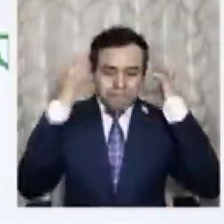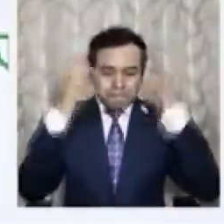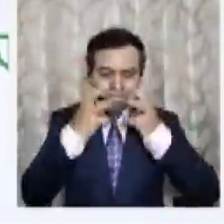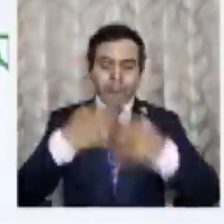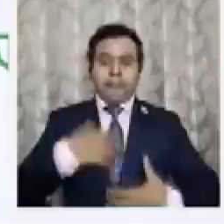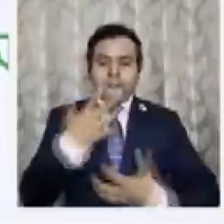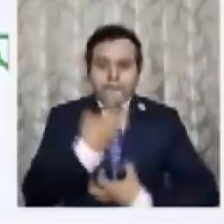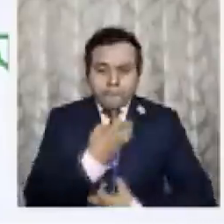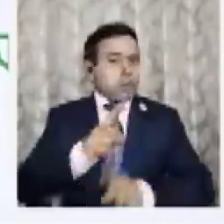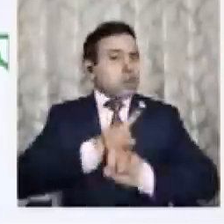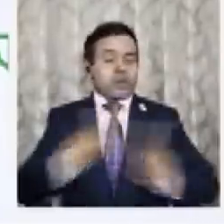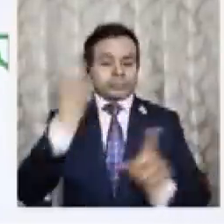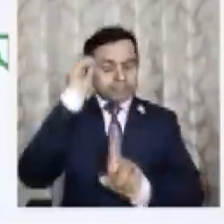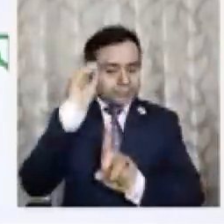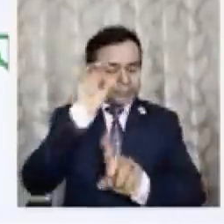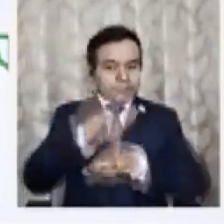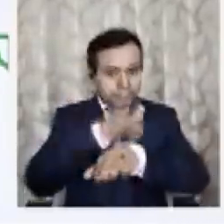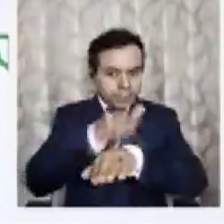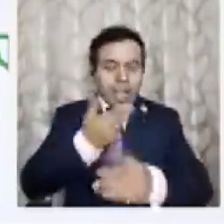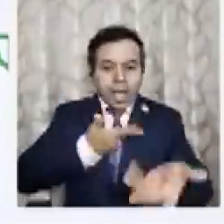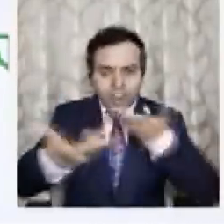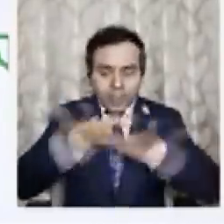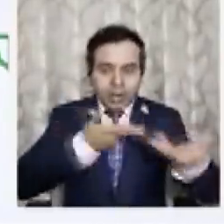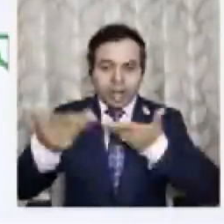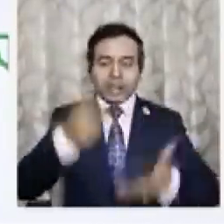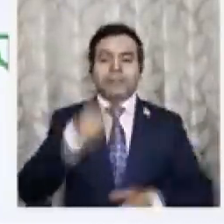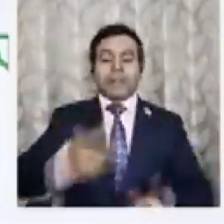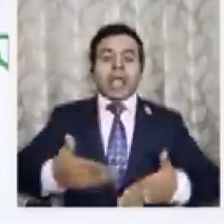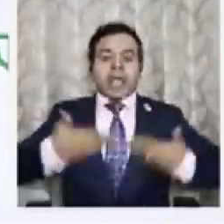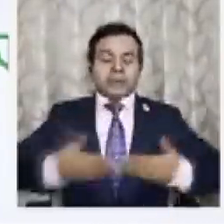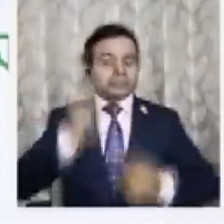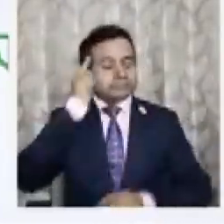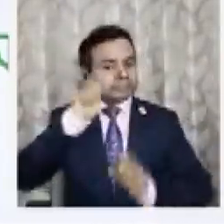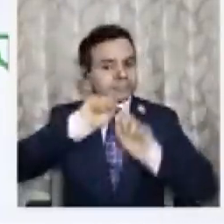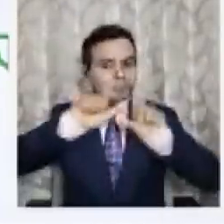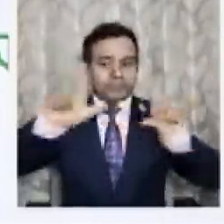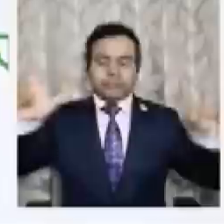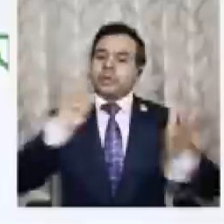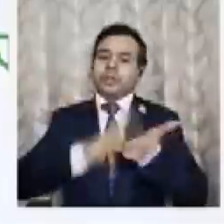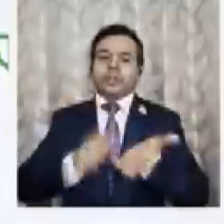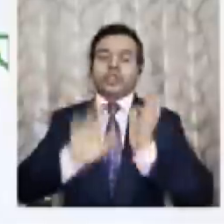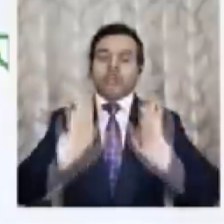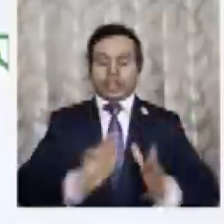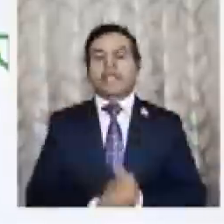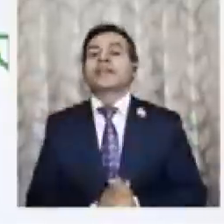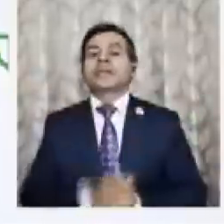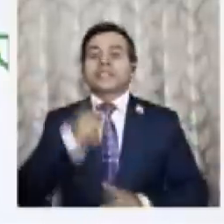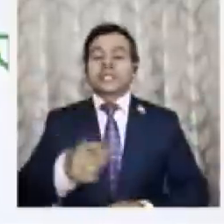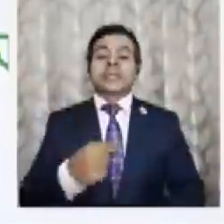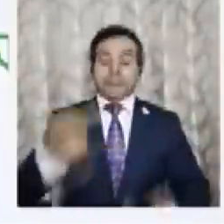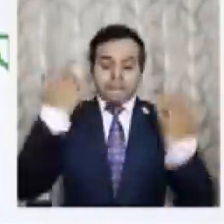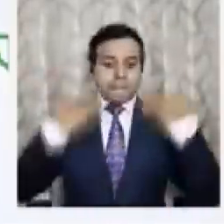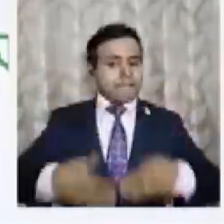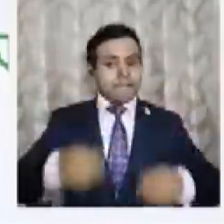রাখতে হবে। যারা আক্রান্ত হয়েছেন তারা মানসিক মনোবল দৃঢ় রাখবেন এবং সকলেই মানসিক স্বাস্থ্যের